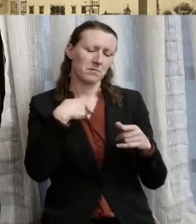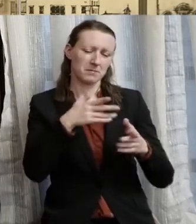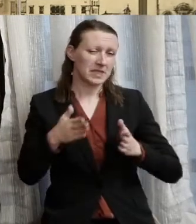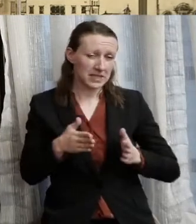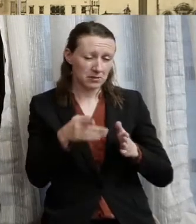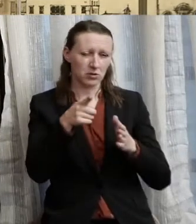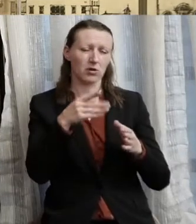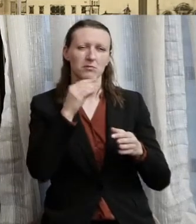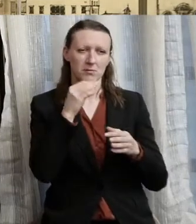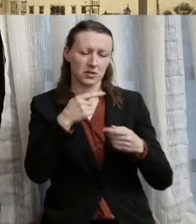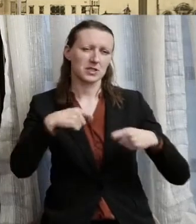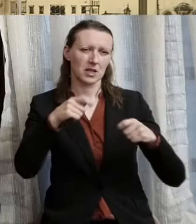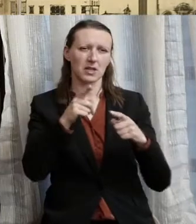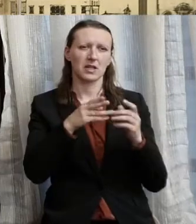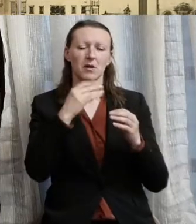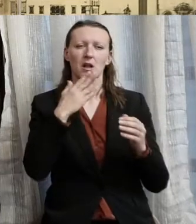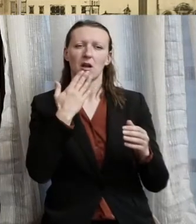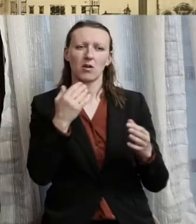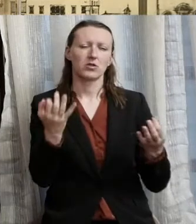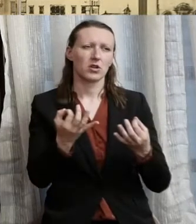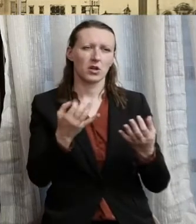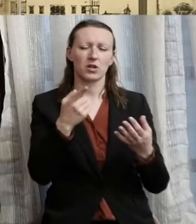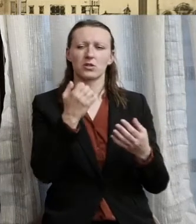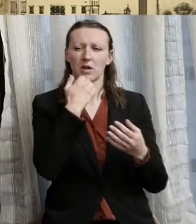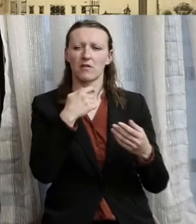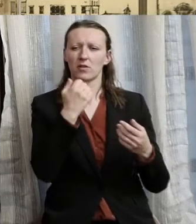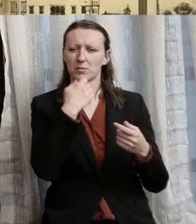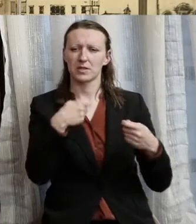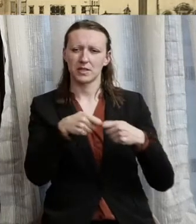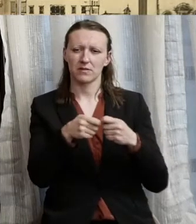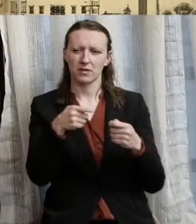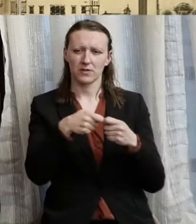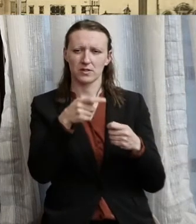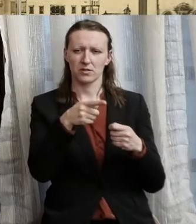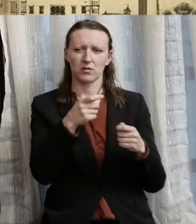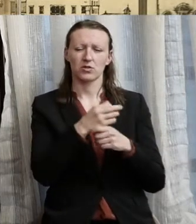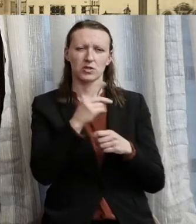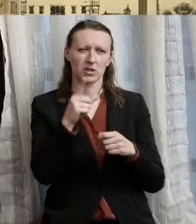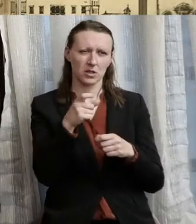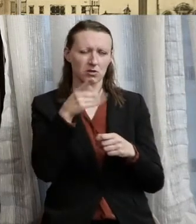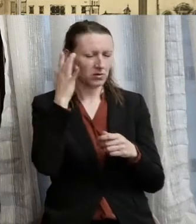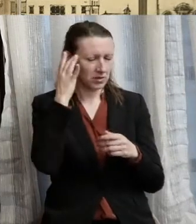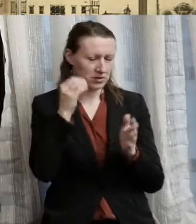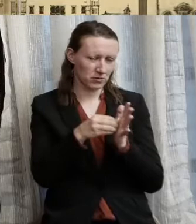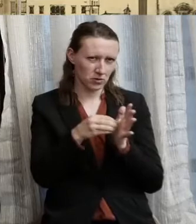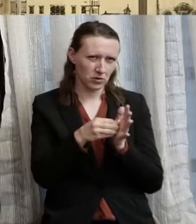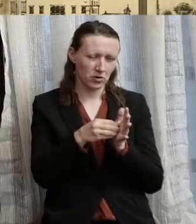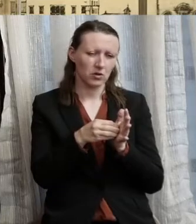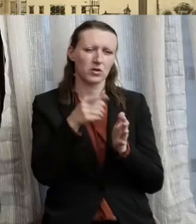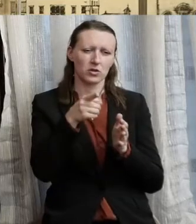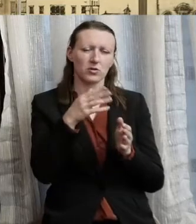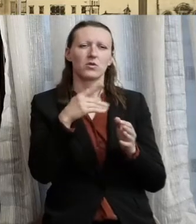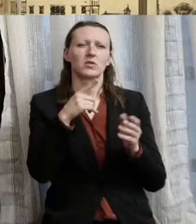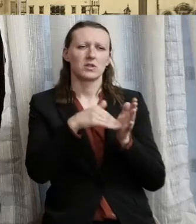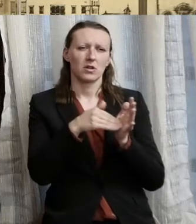idemo u tu priču. Tema je bila hoće li se nešto od javno-privatnog partnerstva događati što tiče doma Alfredo Štiglić, to ne znamo. I tu